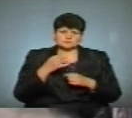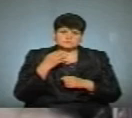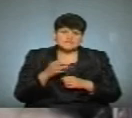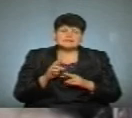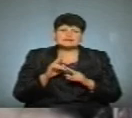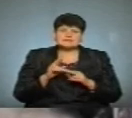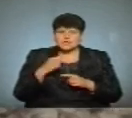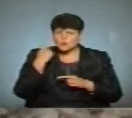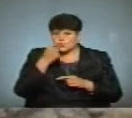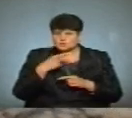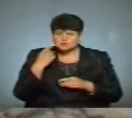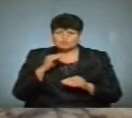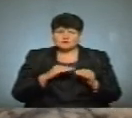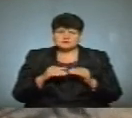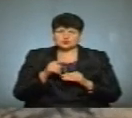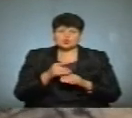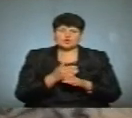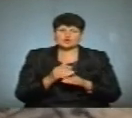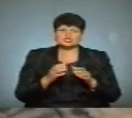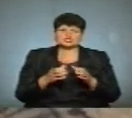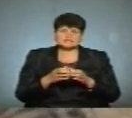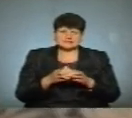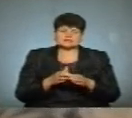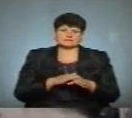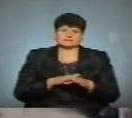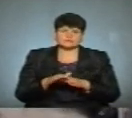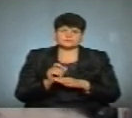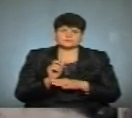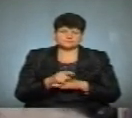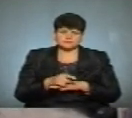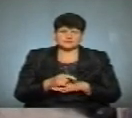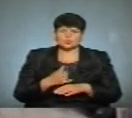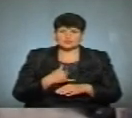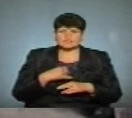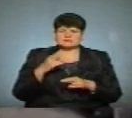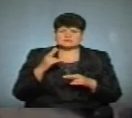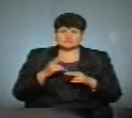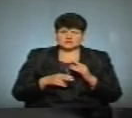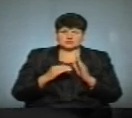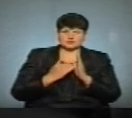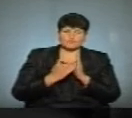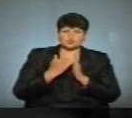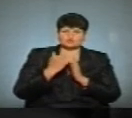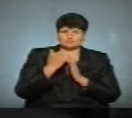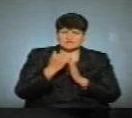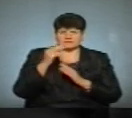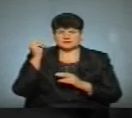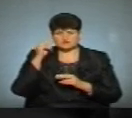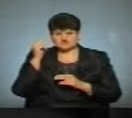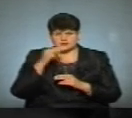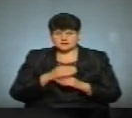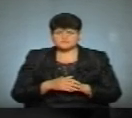як особовий склад його частини впорався із завданнями. У нас закінчилися двоступеневі командно-штабні навчання з